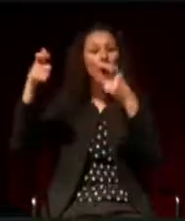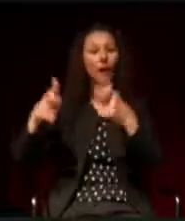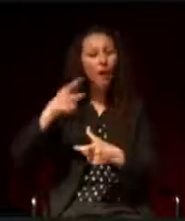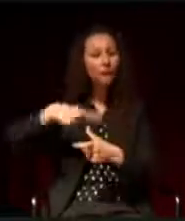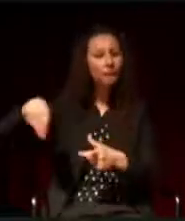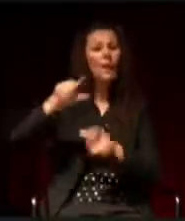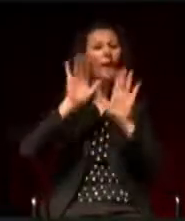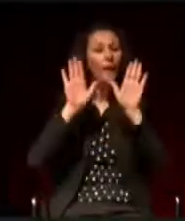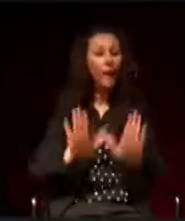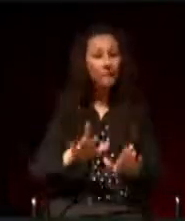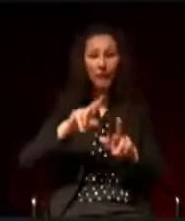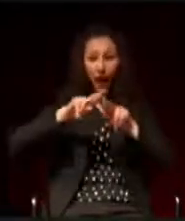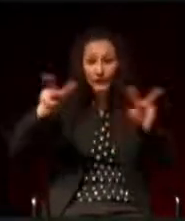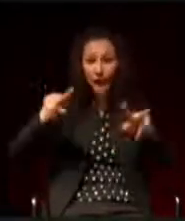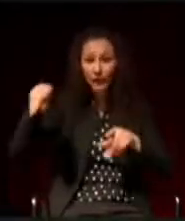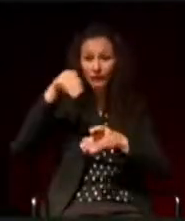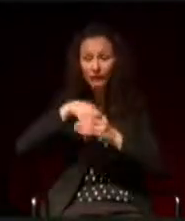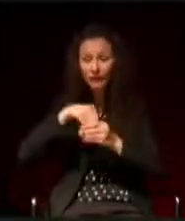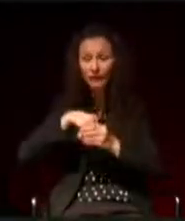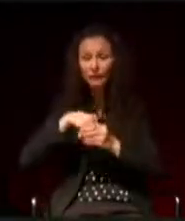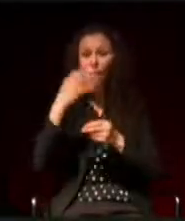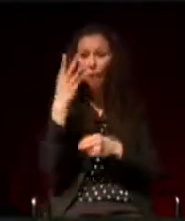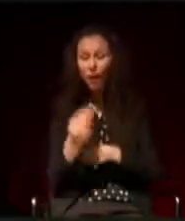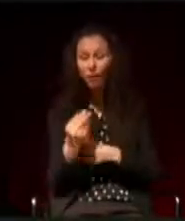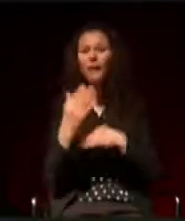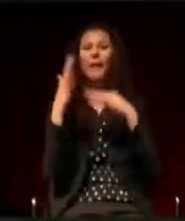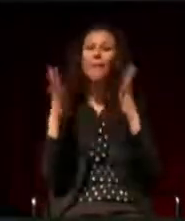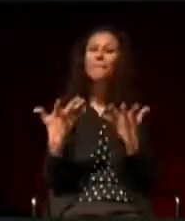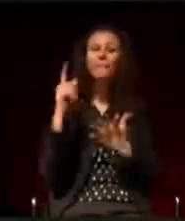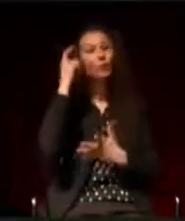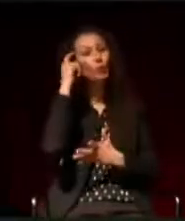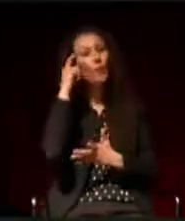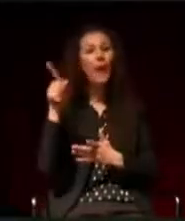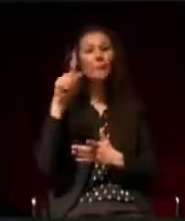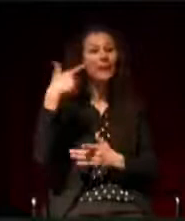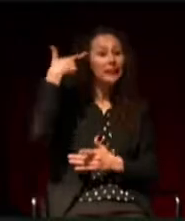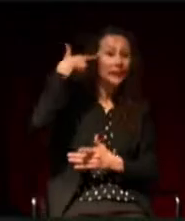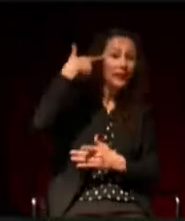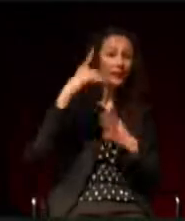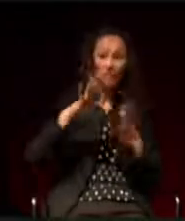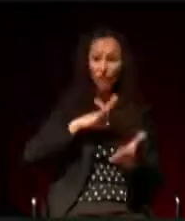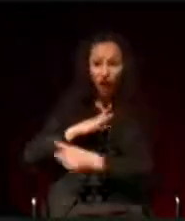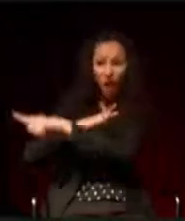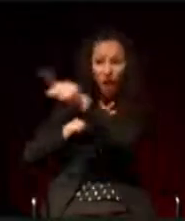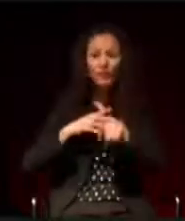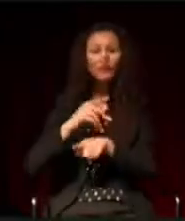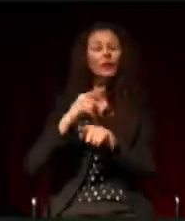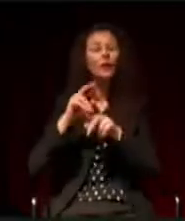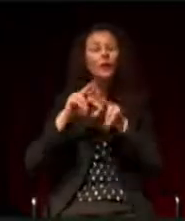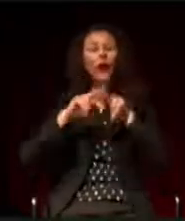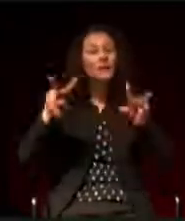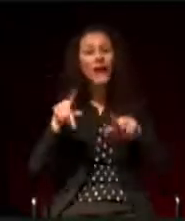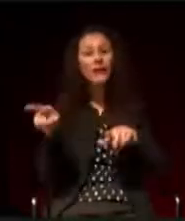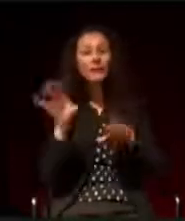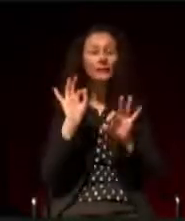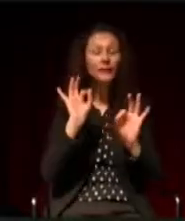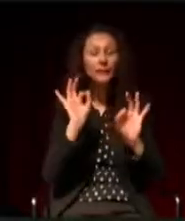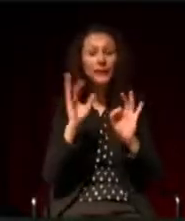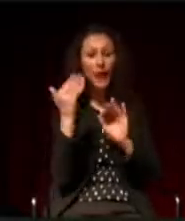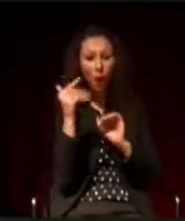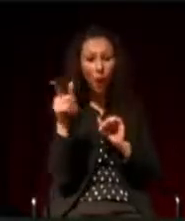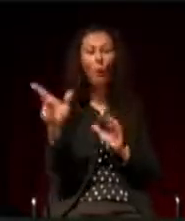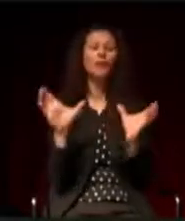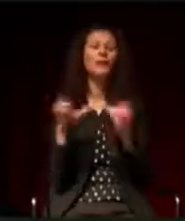alanlar hem hasarlı yapıları içeren hem muhtemel bir tehdit karşısında hasara uğrama ihtimali olan